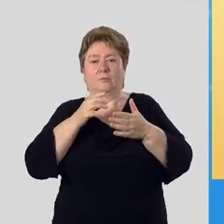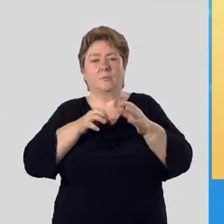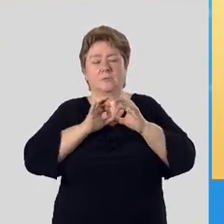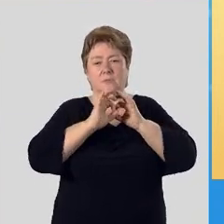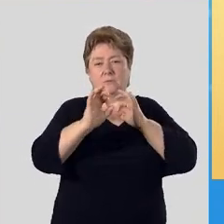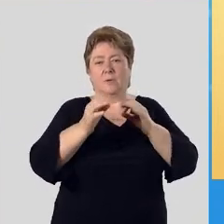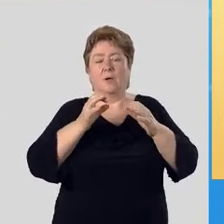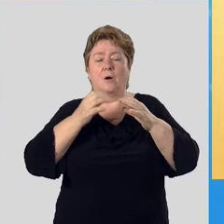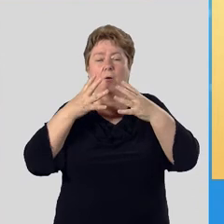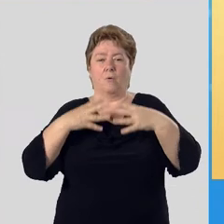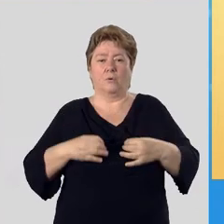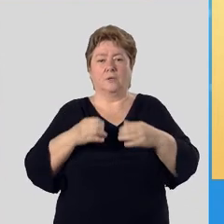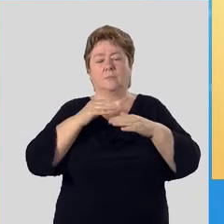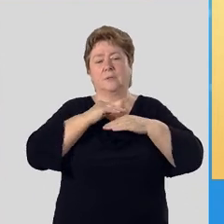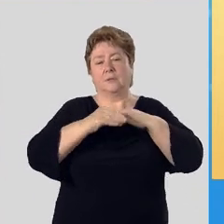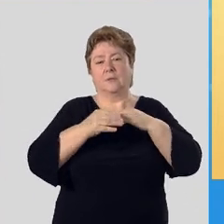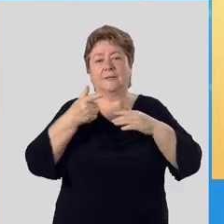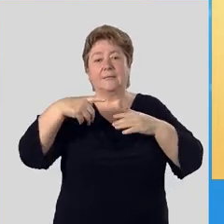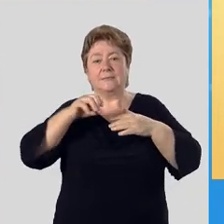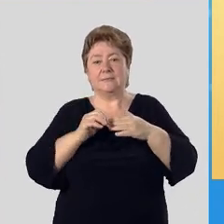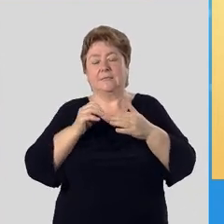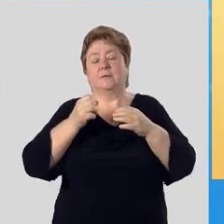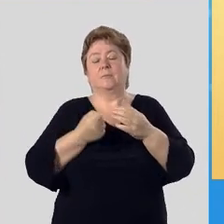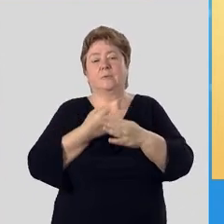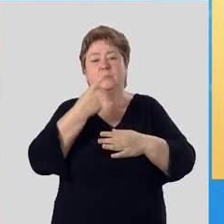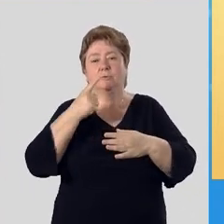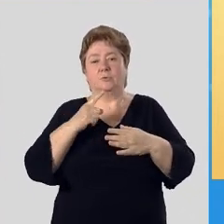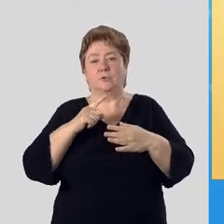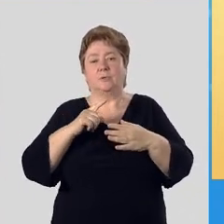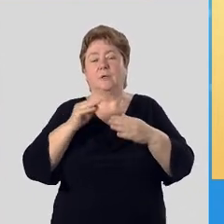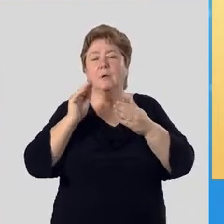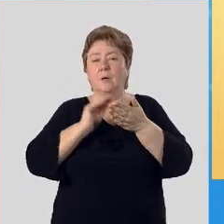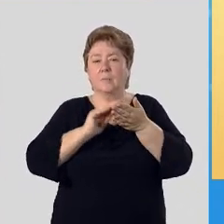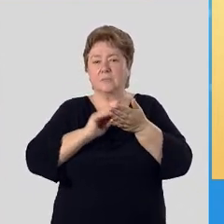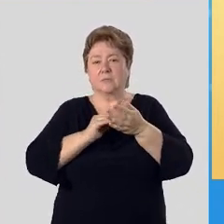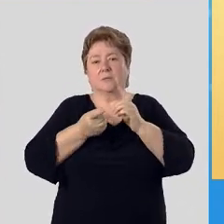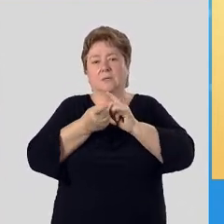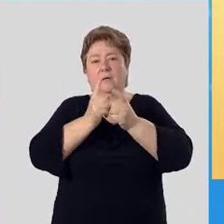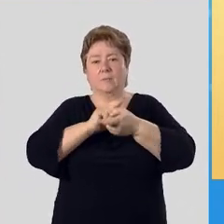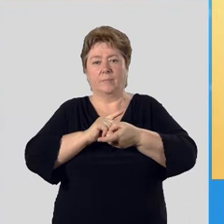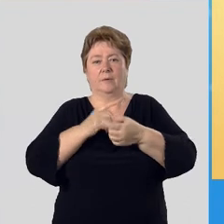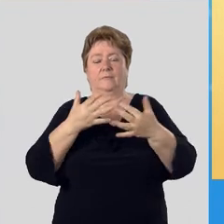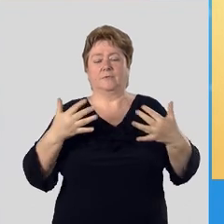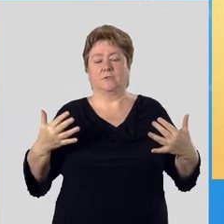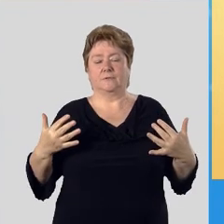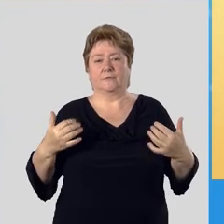сосудам к органам и тканям, где и происходит непрерывный обмен